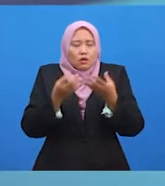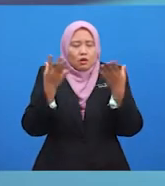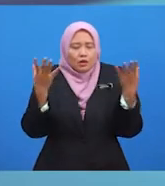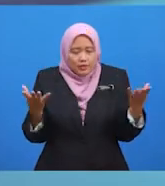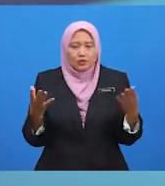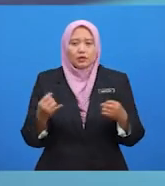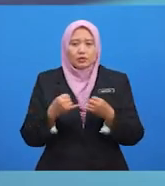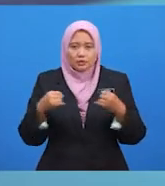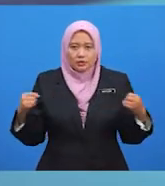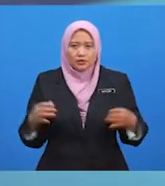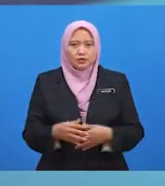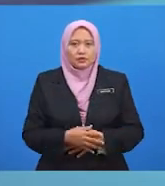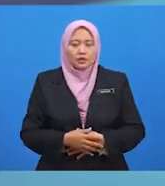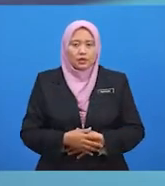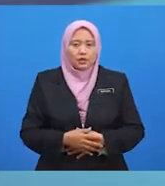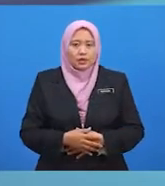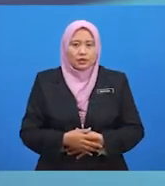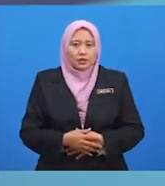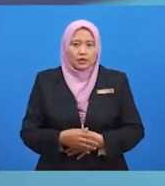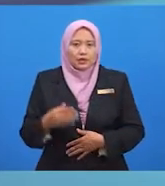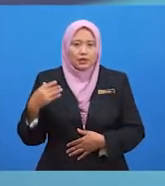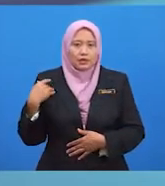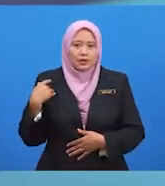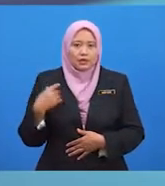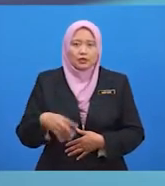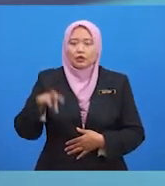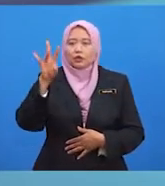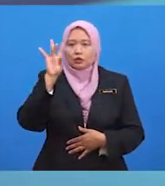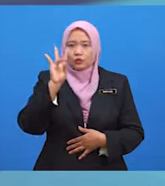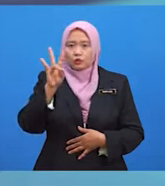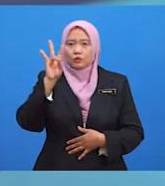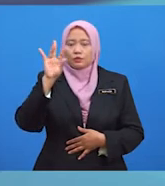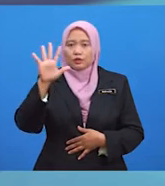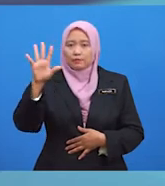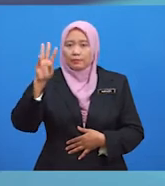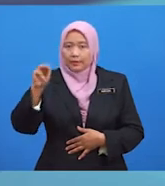seperti saiz 75mm atau milimeter,